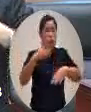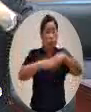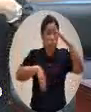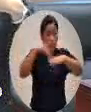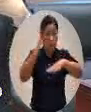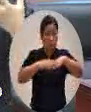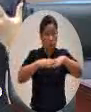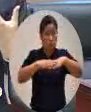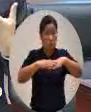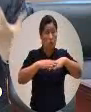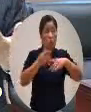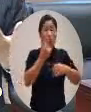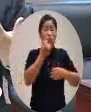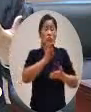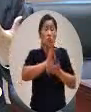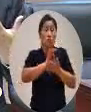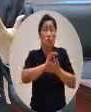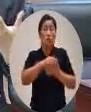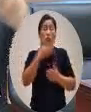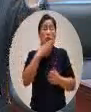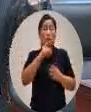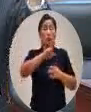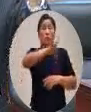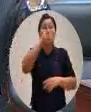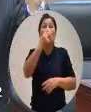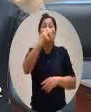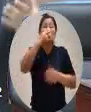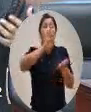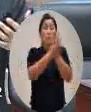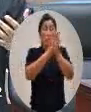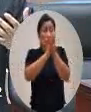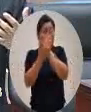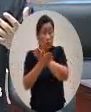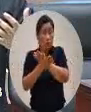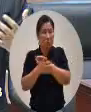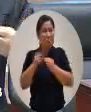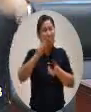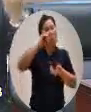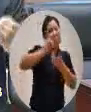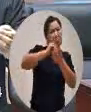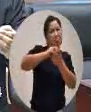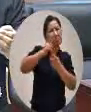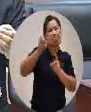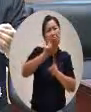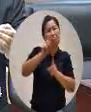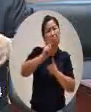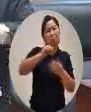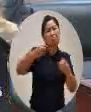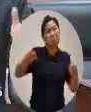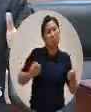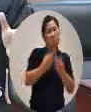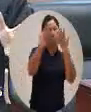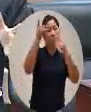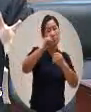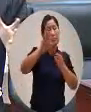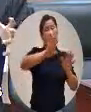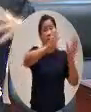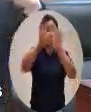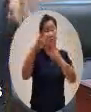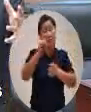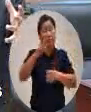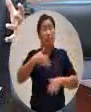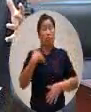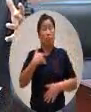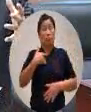甚至他用一個因為氣候變遷我們現在也很多不確定性將來還會變成什麼不一樣所以要有一個機制說